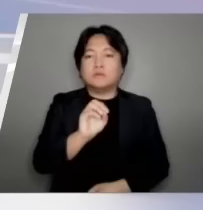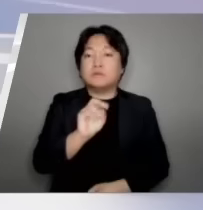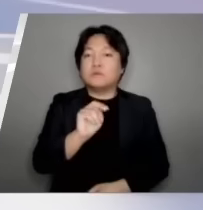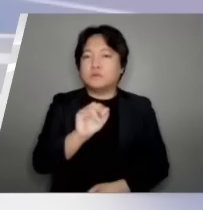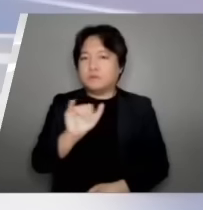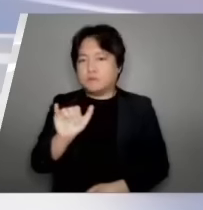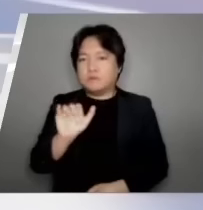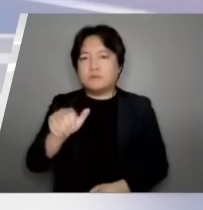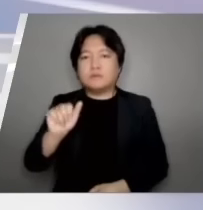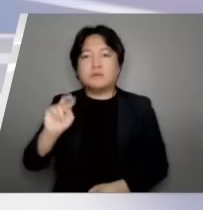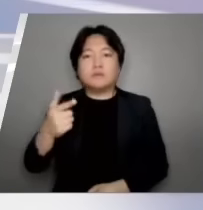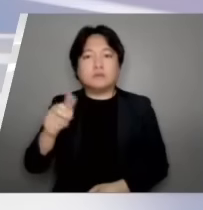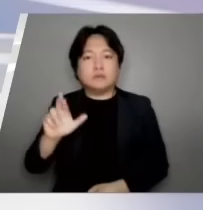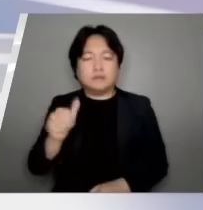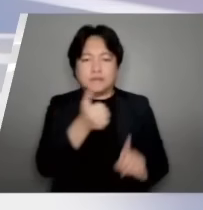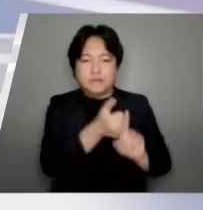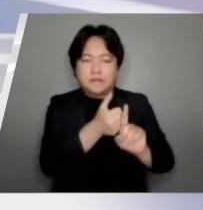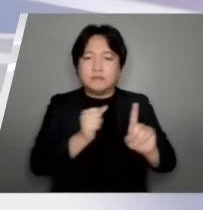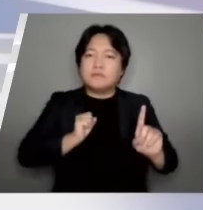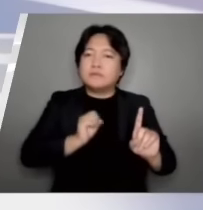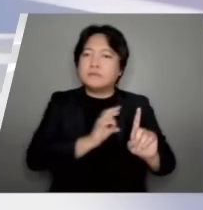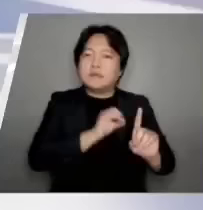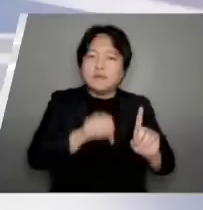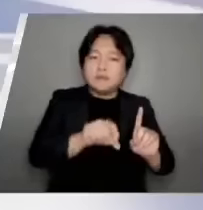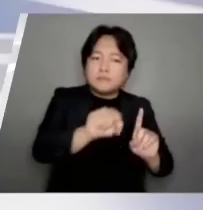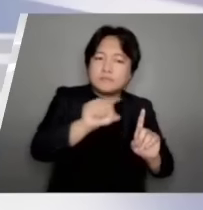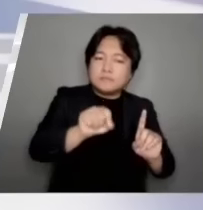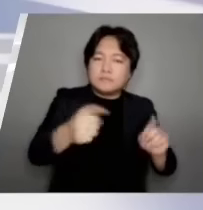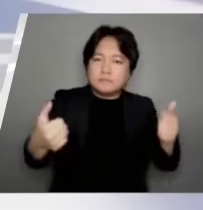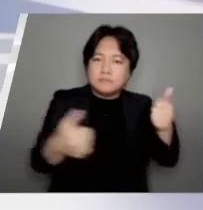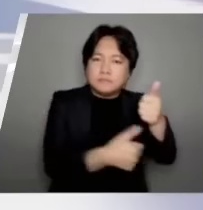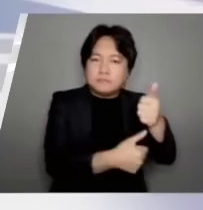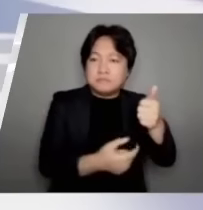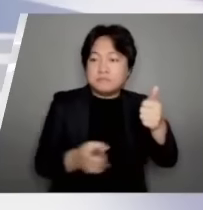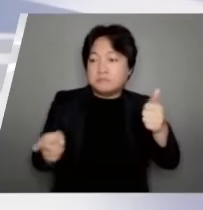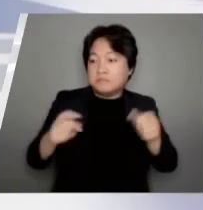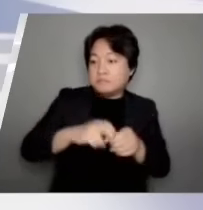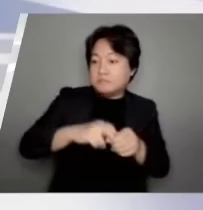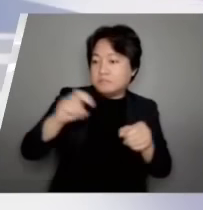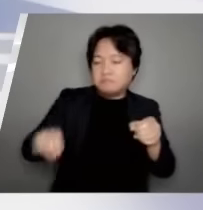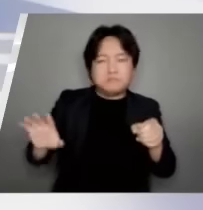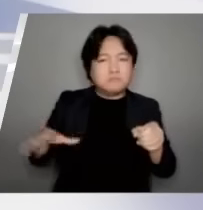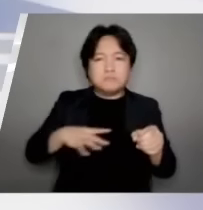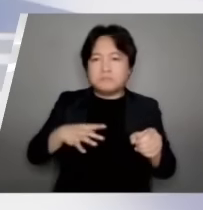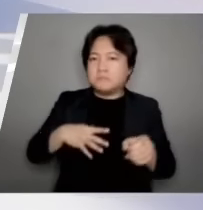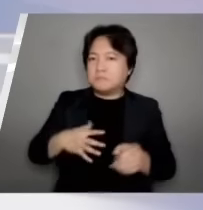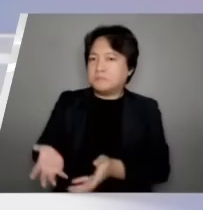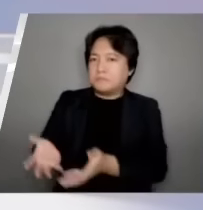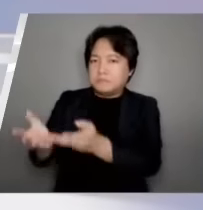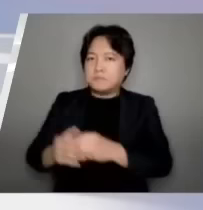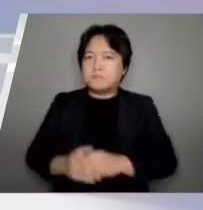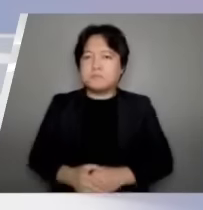Hindi naman minasama ni Angara ang kanilang pagbibitiw. Naghahanap pa raw sila ng ipapalit sa mga